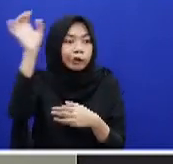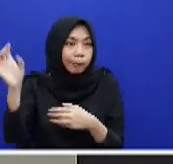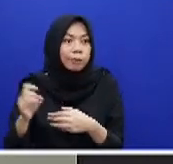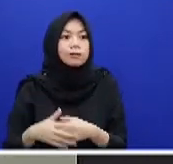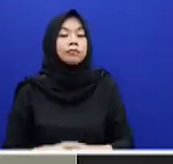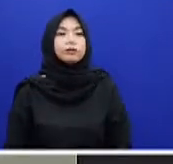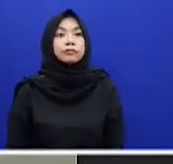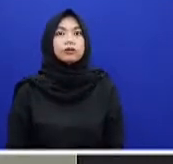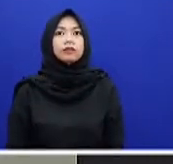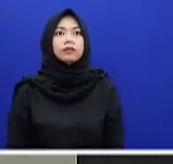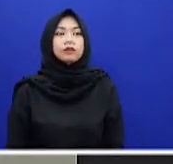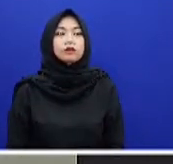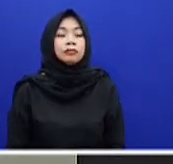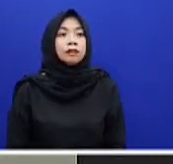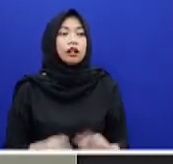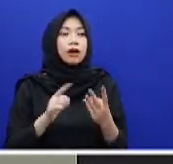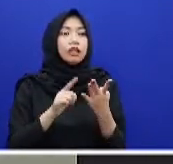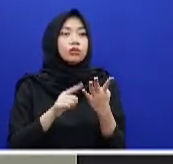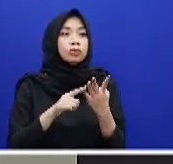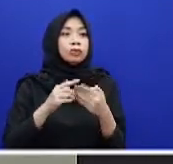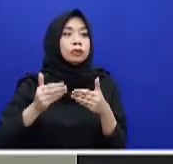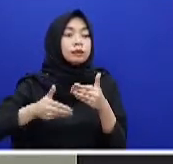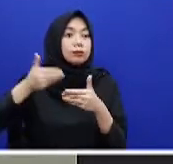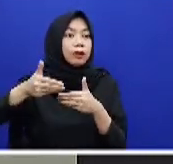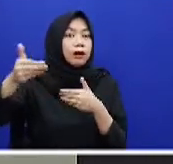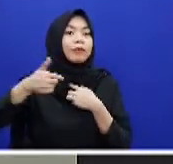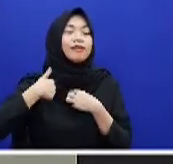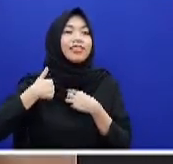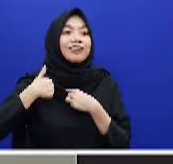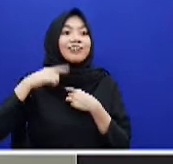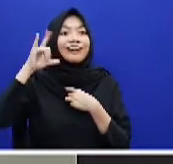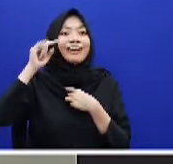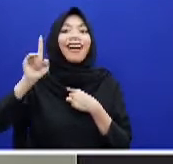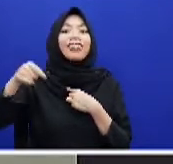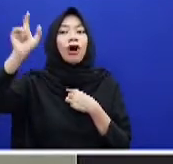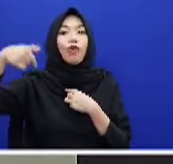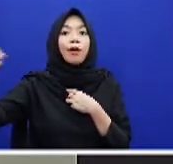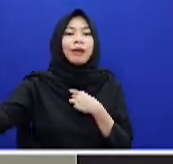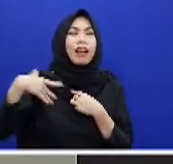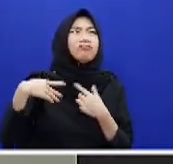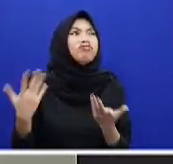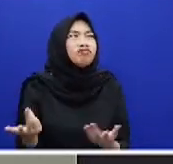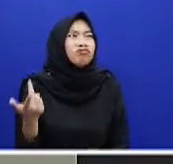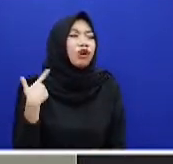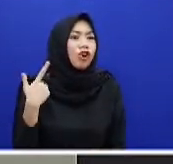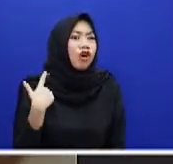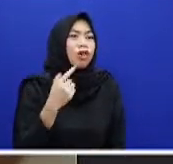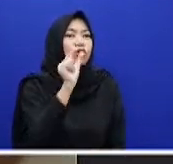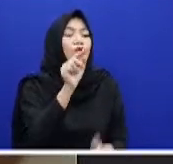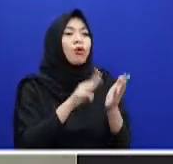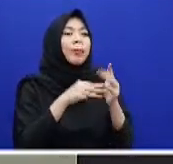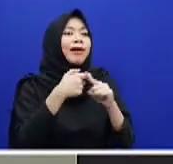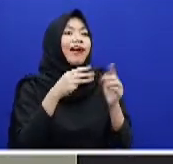bergerak ke ada yang biasanya kan namanya saya influencer Adik suka DM pasar tolong dong kita UMK promoin dong